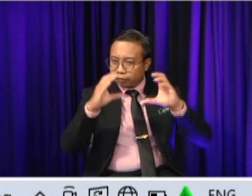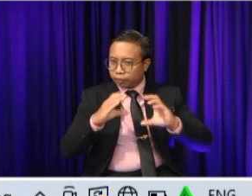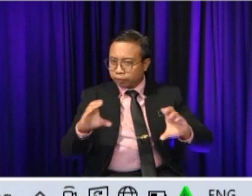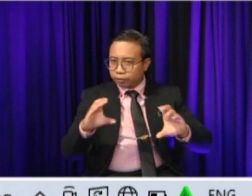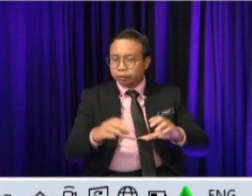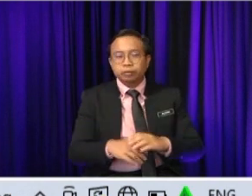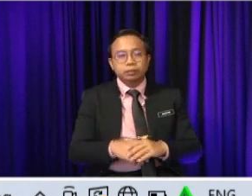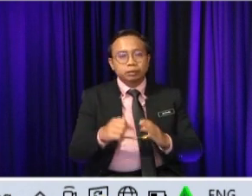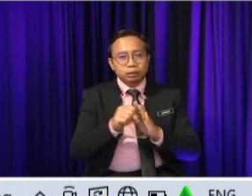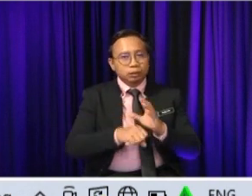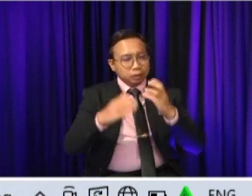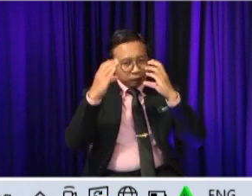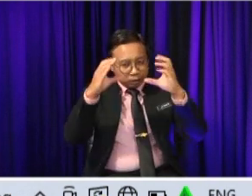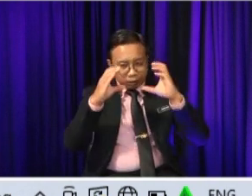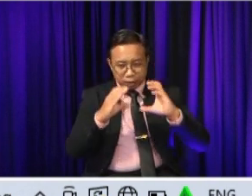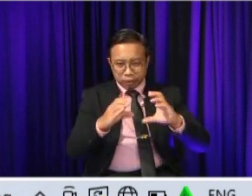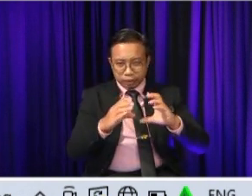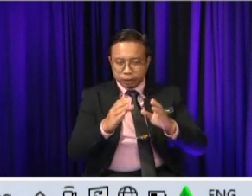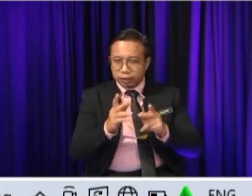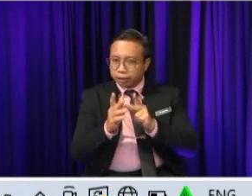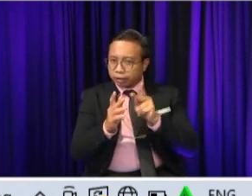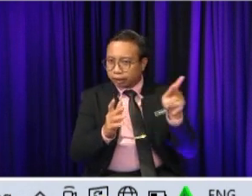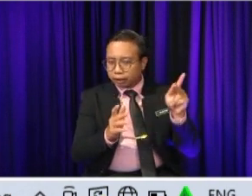secara sebelah kiri